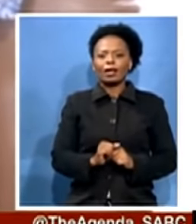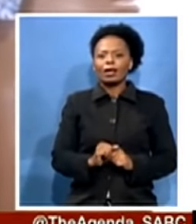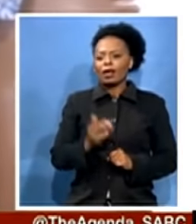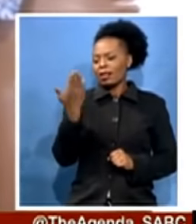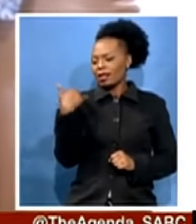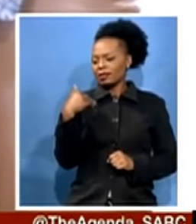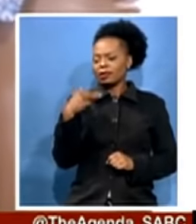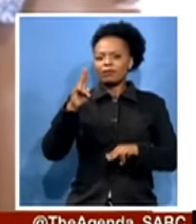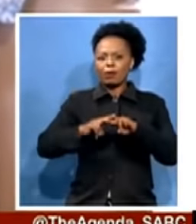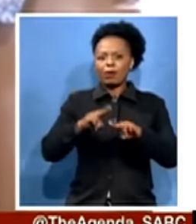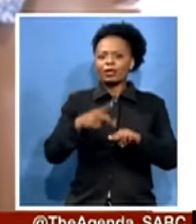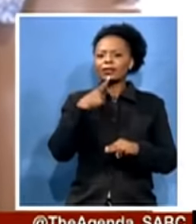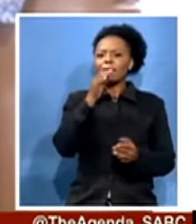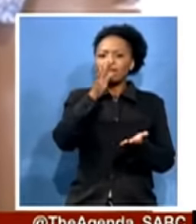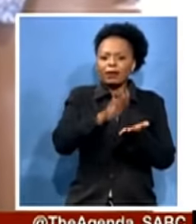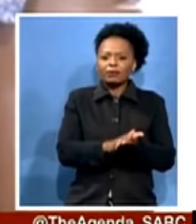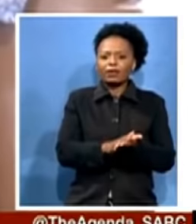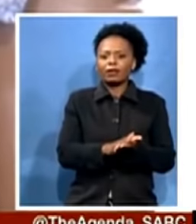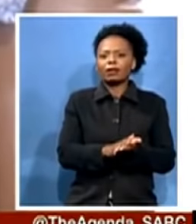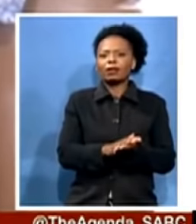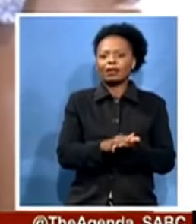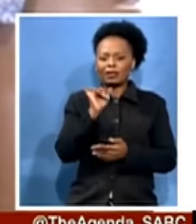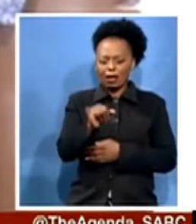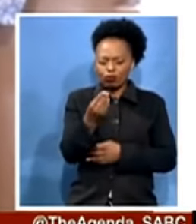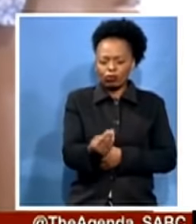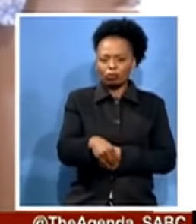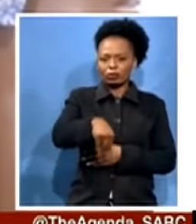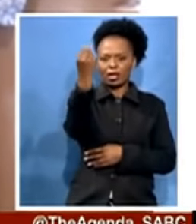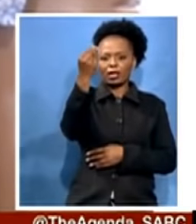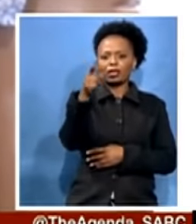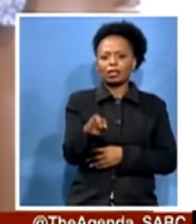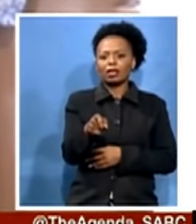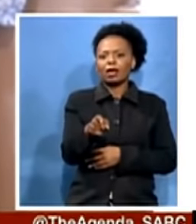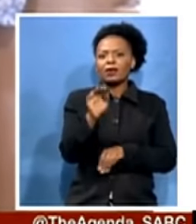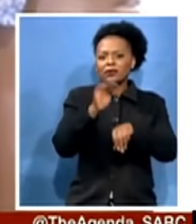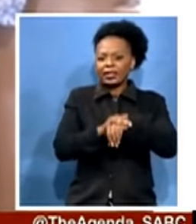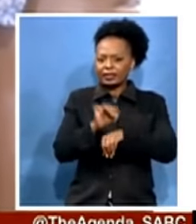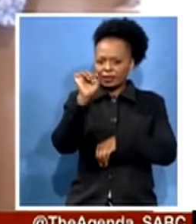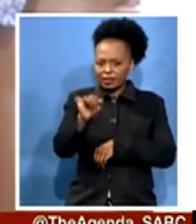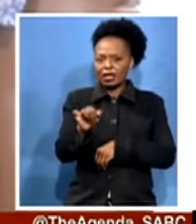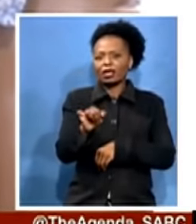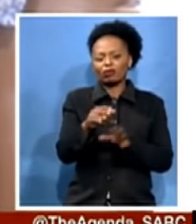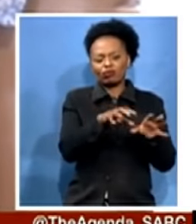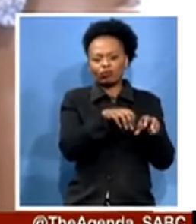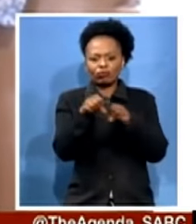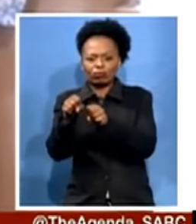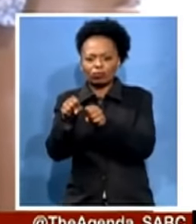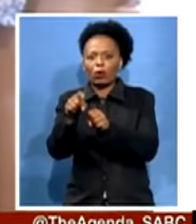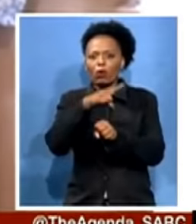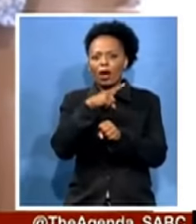endala balanda abangani laba phela bahamba abantu batholana umyeli besibithole nabakwamini akubajabulisi